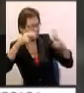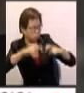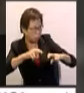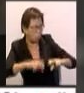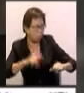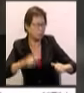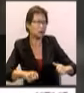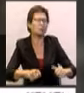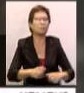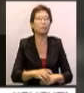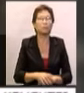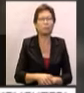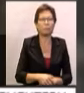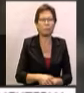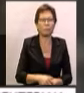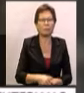kita.